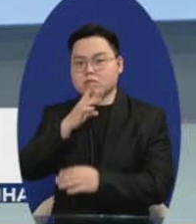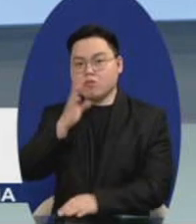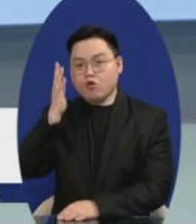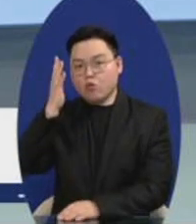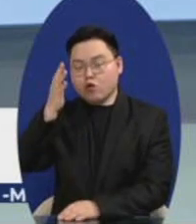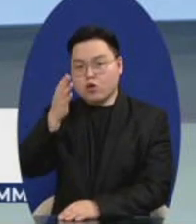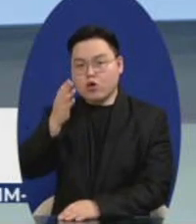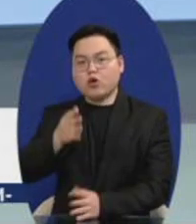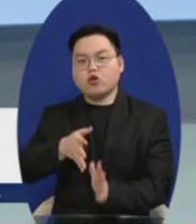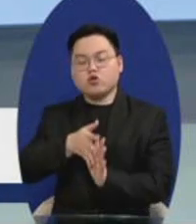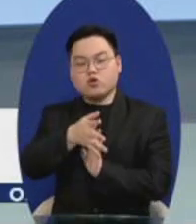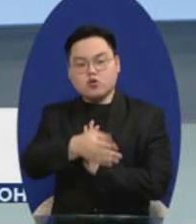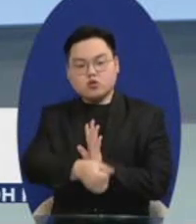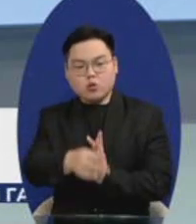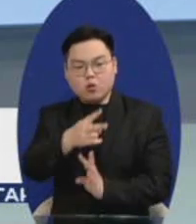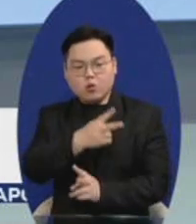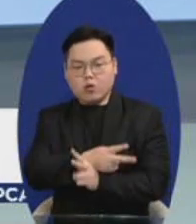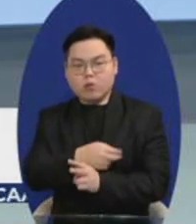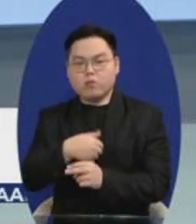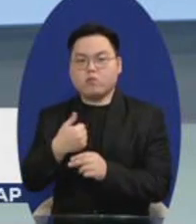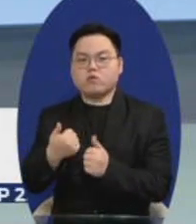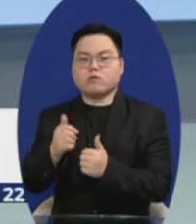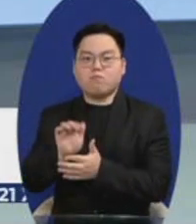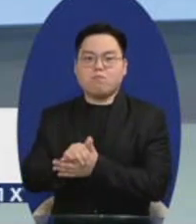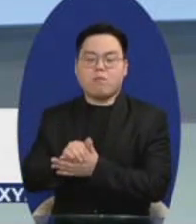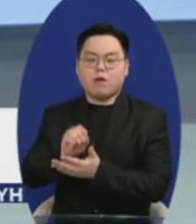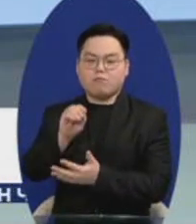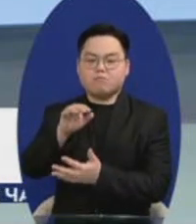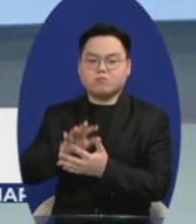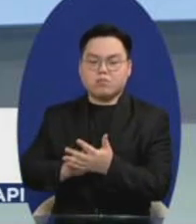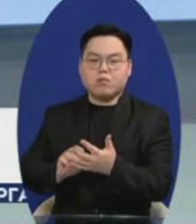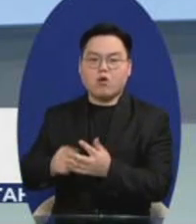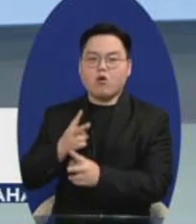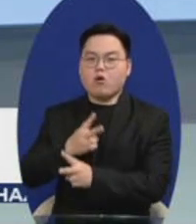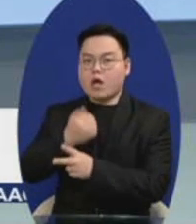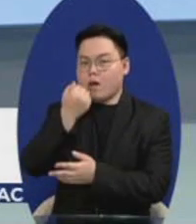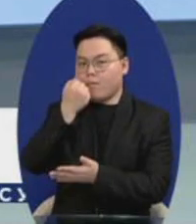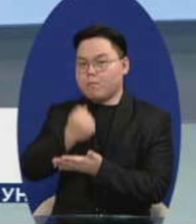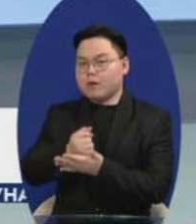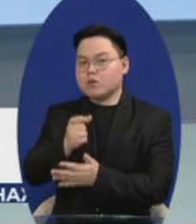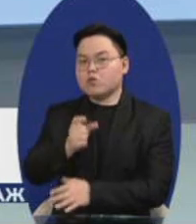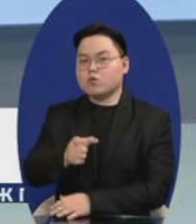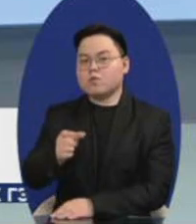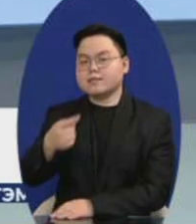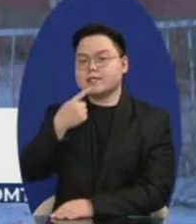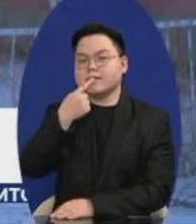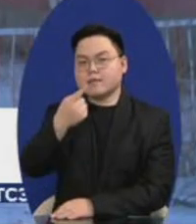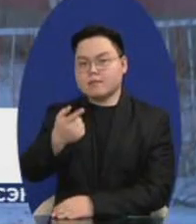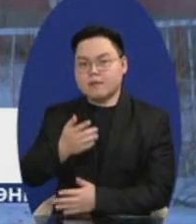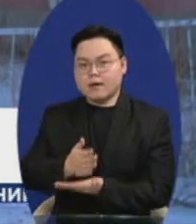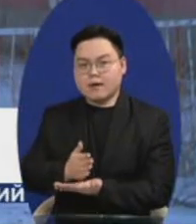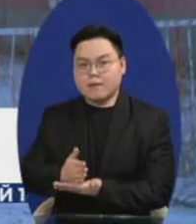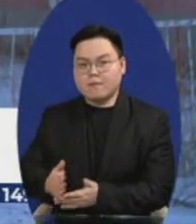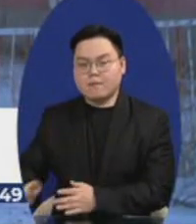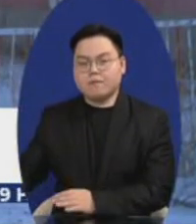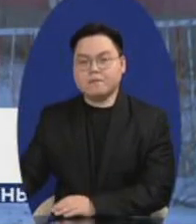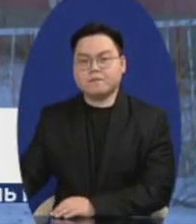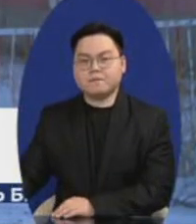төсвийн хууль болоод мөн бусад бодлогын баримт бичигт тусгаад байгааг хууль тогтоогчдын төлөөлөл хэлж байна.